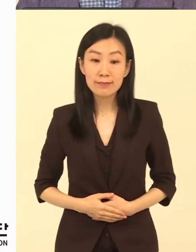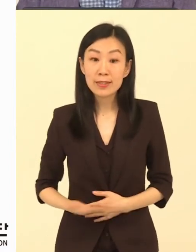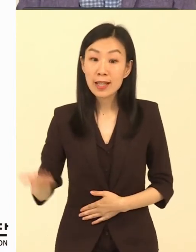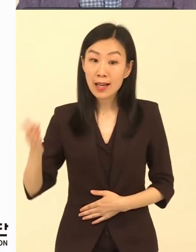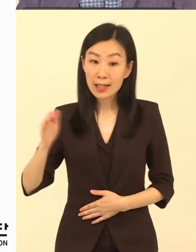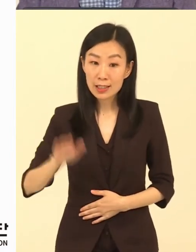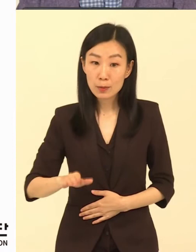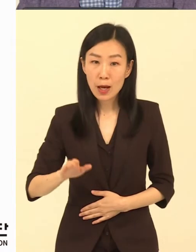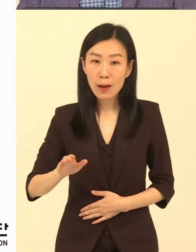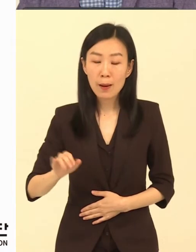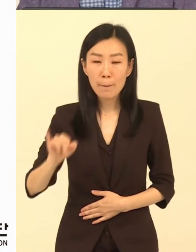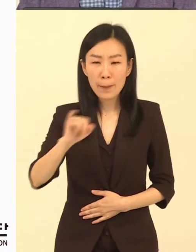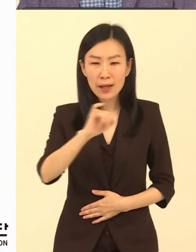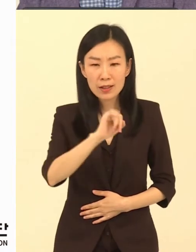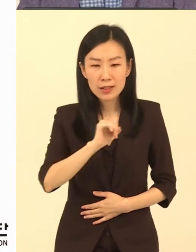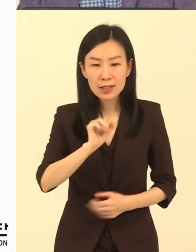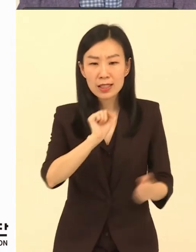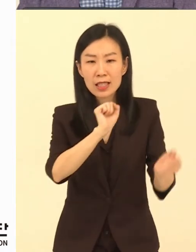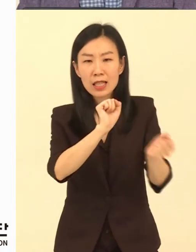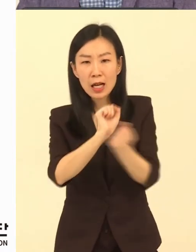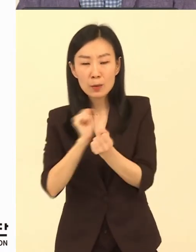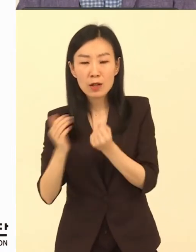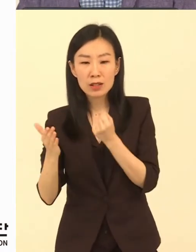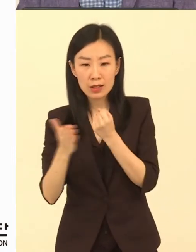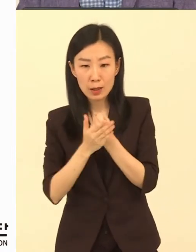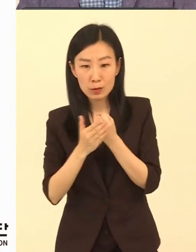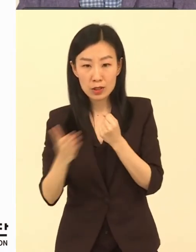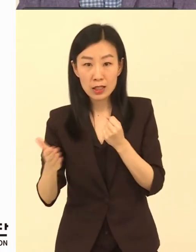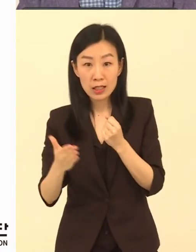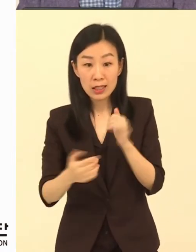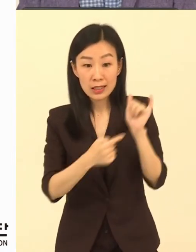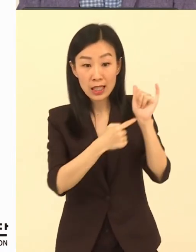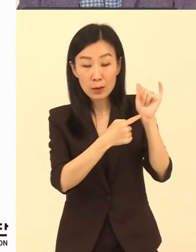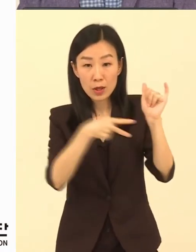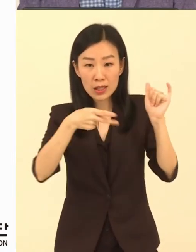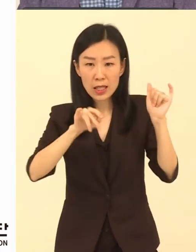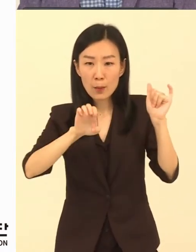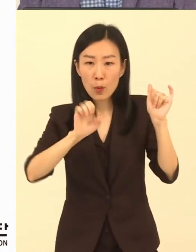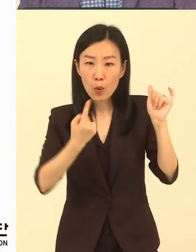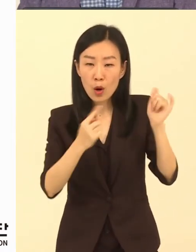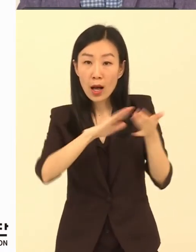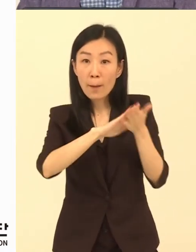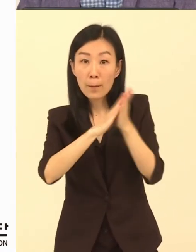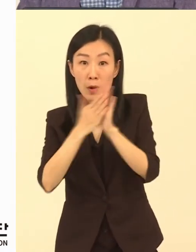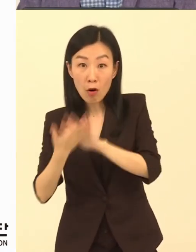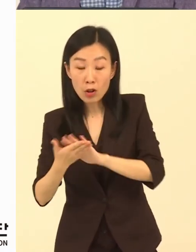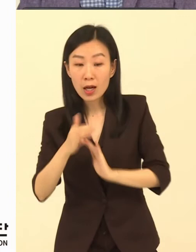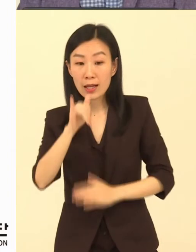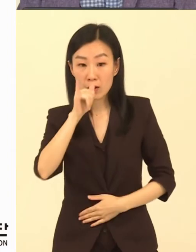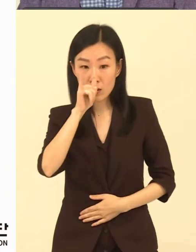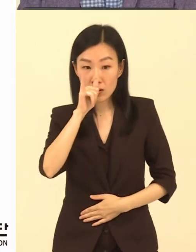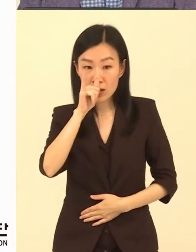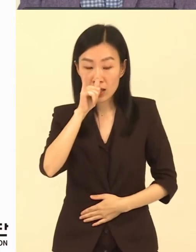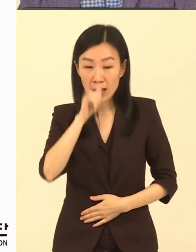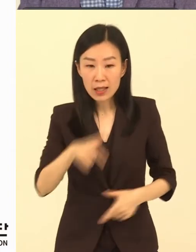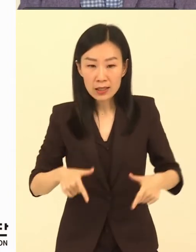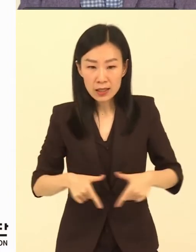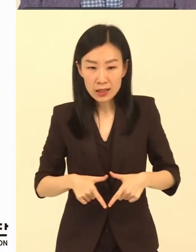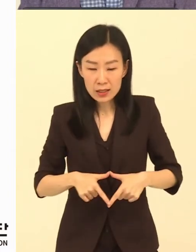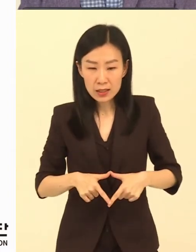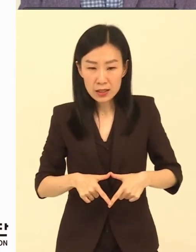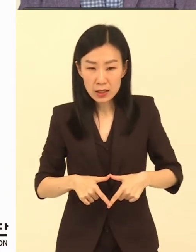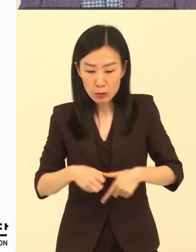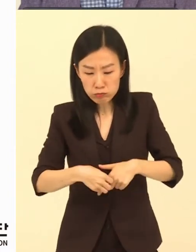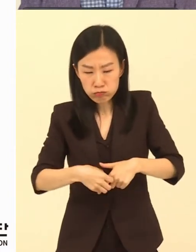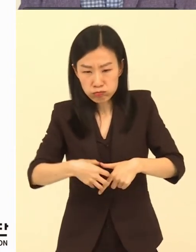하지만 바이러스 감염으로 인해 자궁경부 세포 변화가 생겼거나 생스키 사마귀와 같은